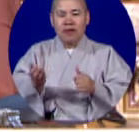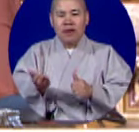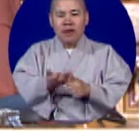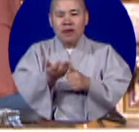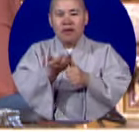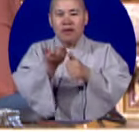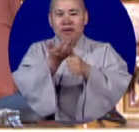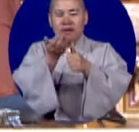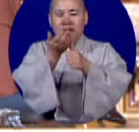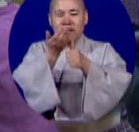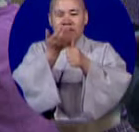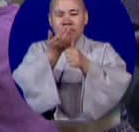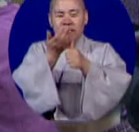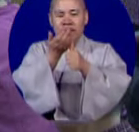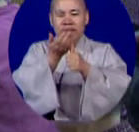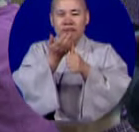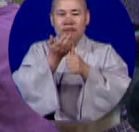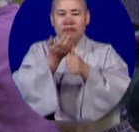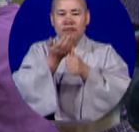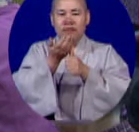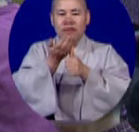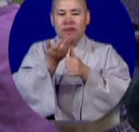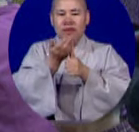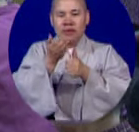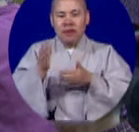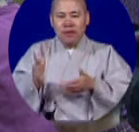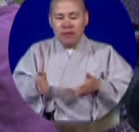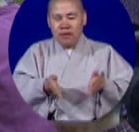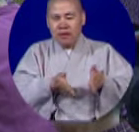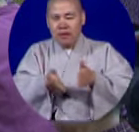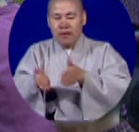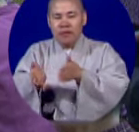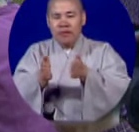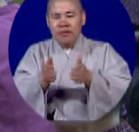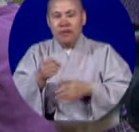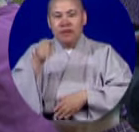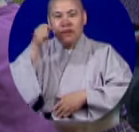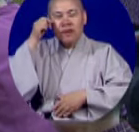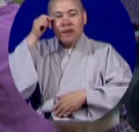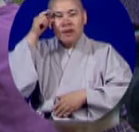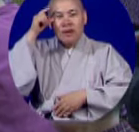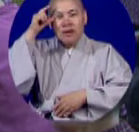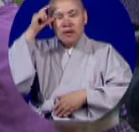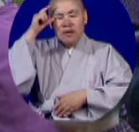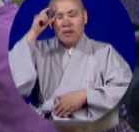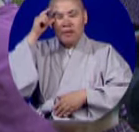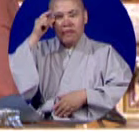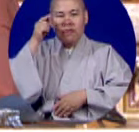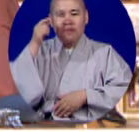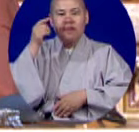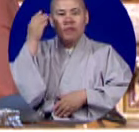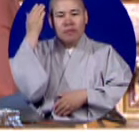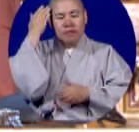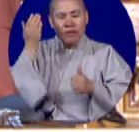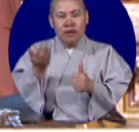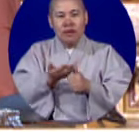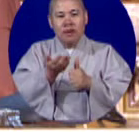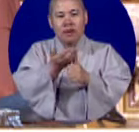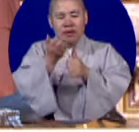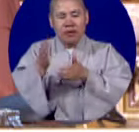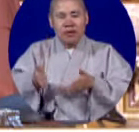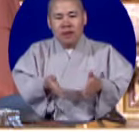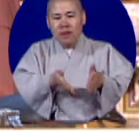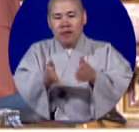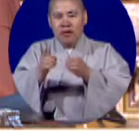말이죠. 기를 장자, 기를 양자. 깨달음을 기르는 도예요. 그게